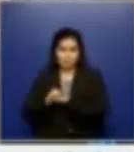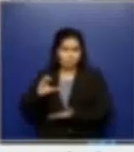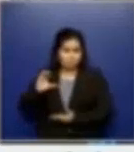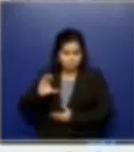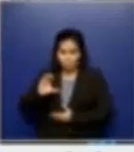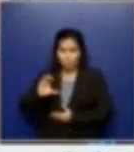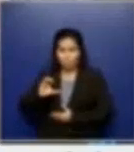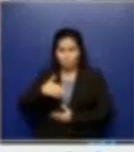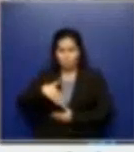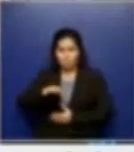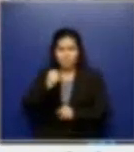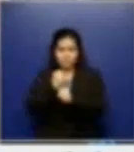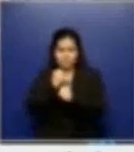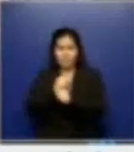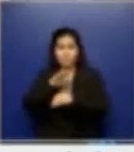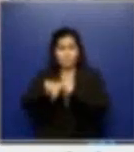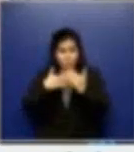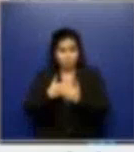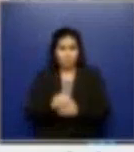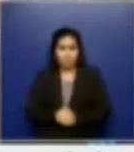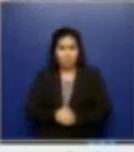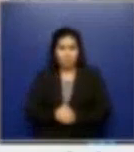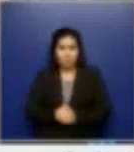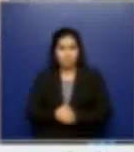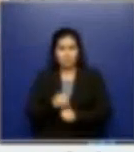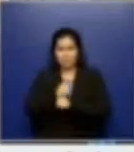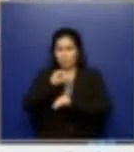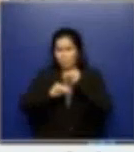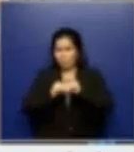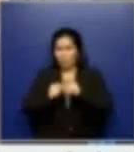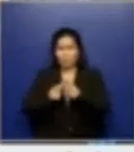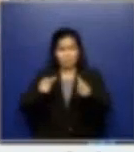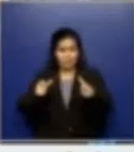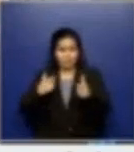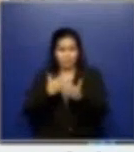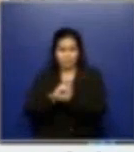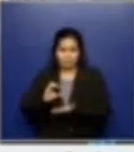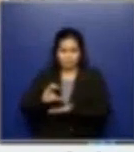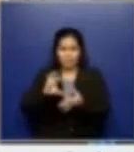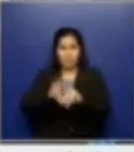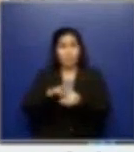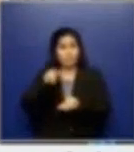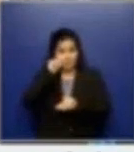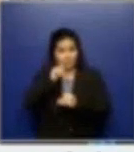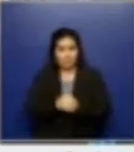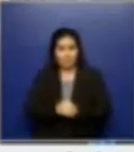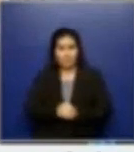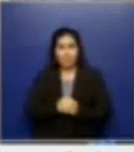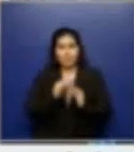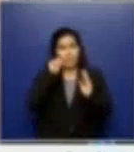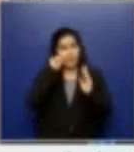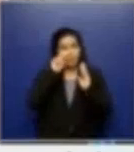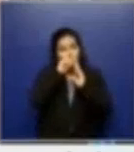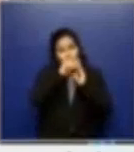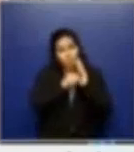เลยท่านกล้าทุกอย่างแล้วนี่ลงทุนเมกะโปรเจกต์สักทีสิหลายคนเขาบอกว่านี่โขงเลยชีมูลหลายค